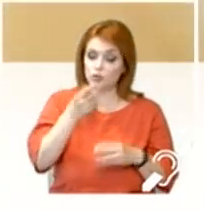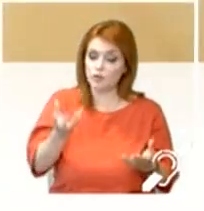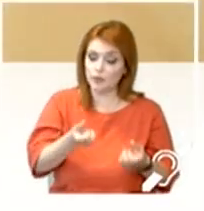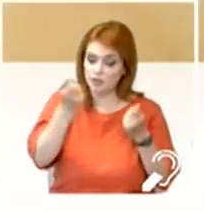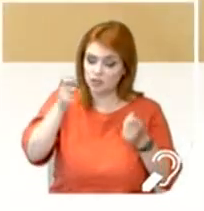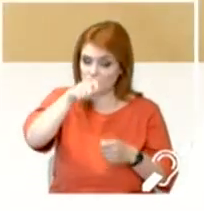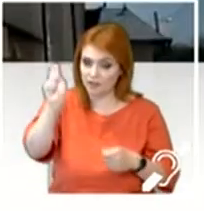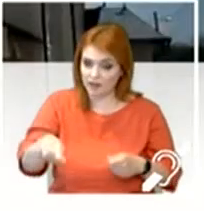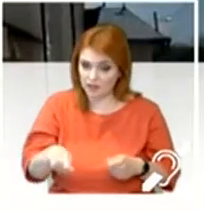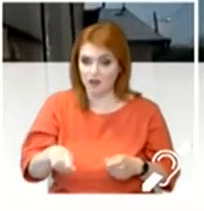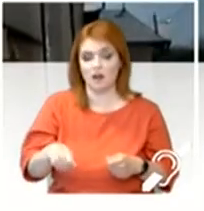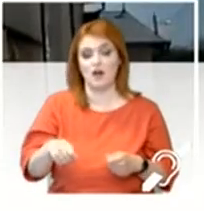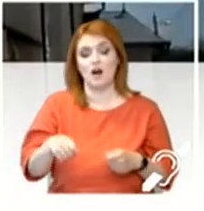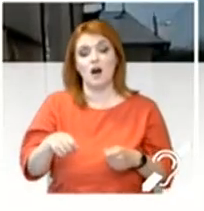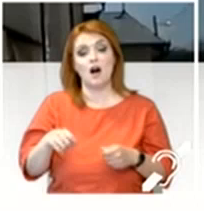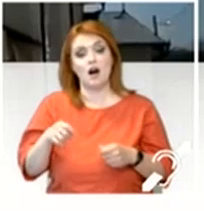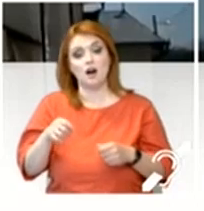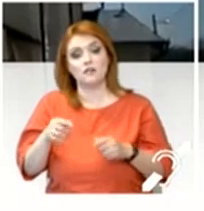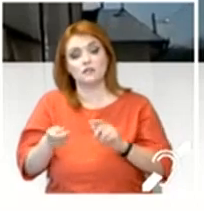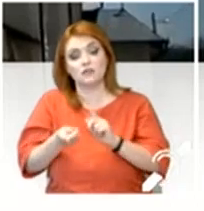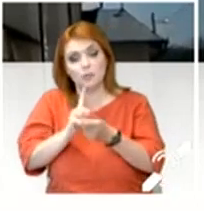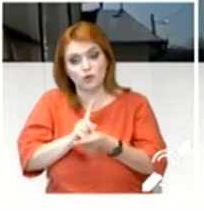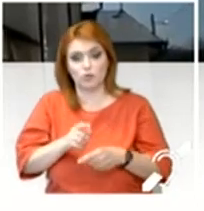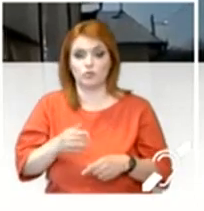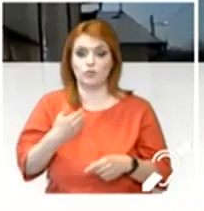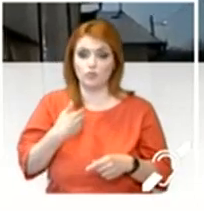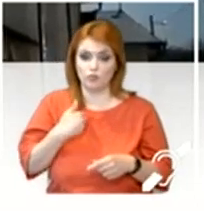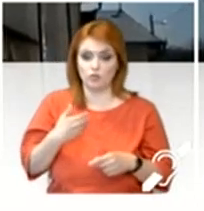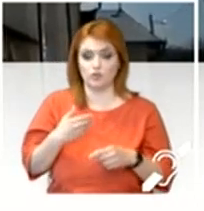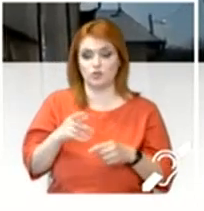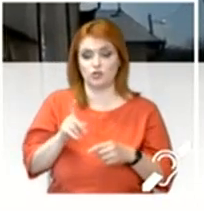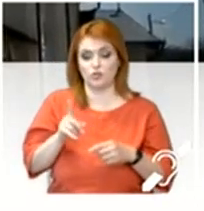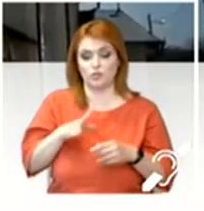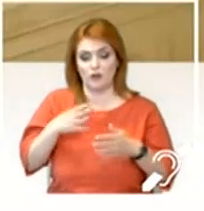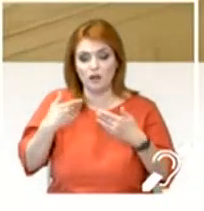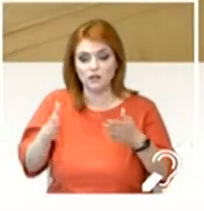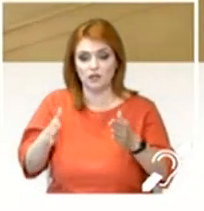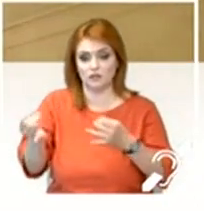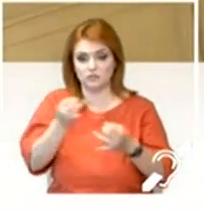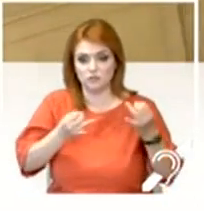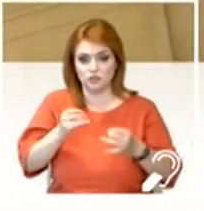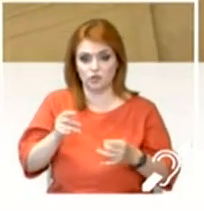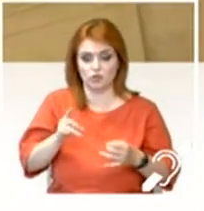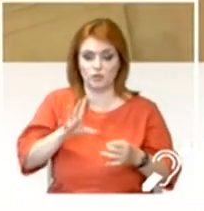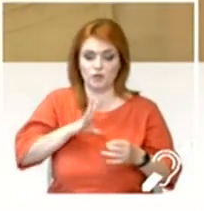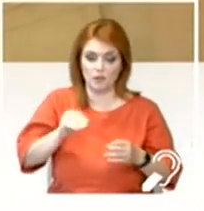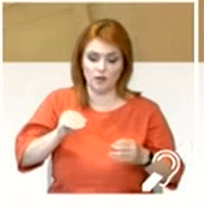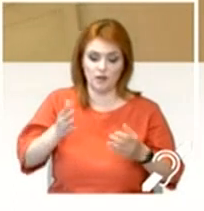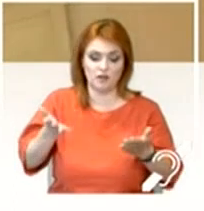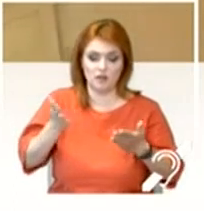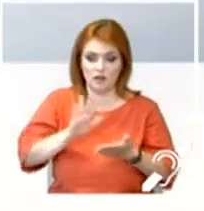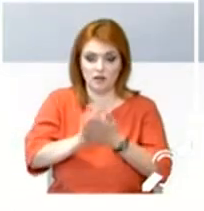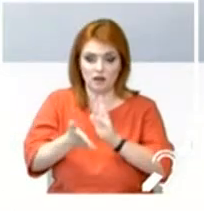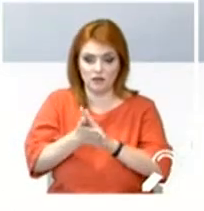patriarhului de la Kremlin și că vor iniția un dialog cu preotul bisericii și enoriașii pentru a domoli neînțelegerile. Experții de la